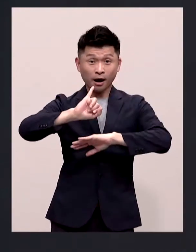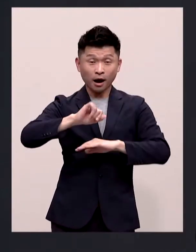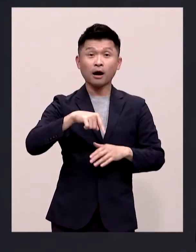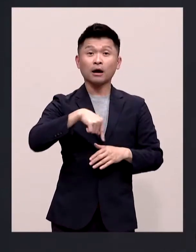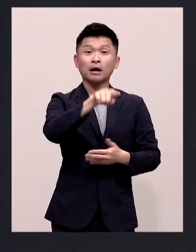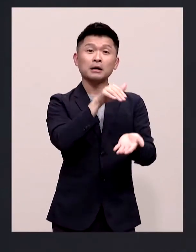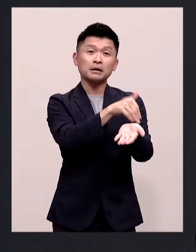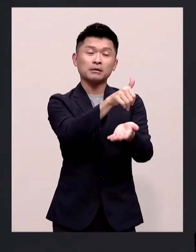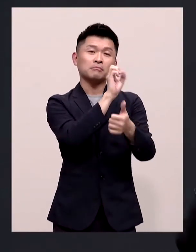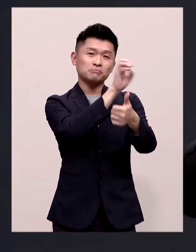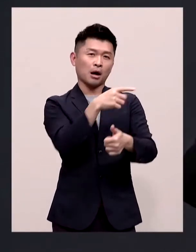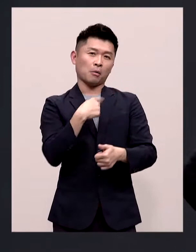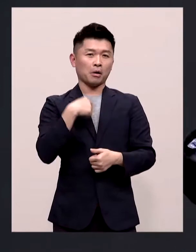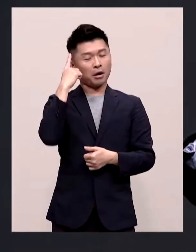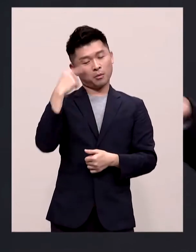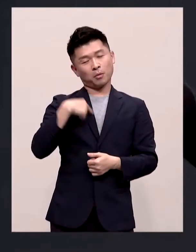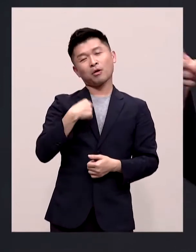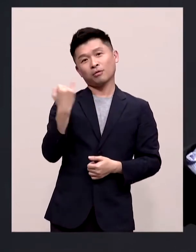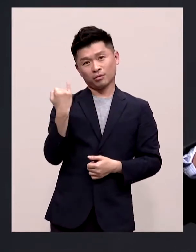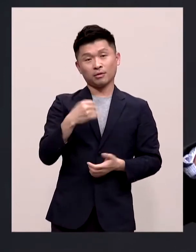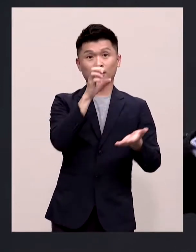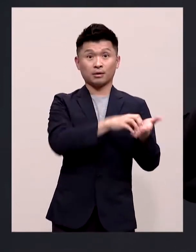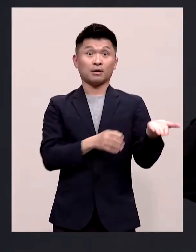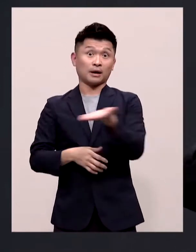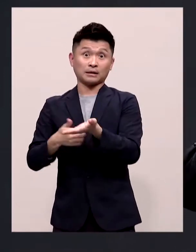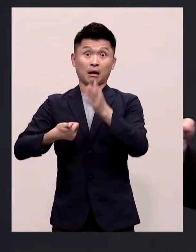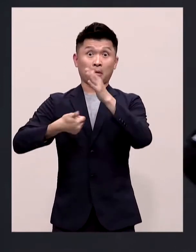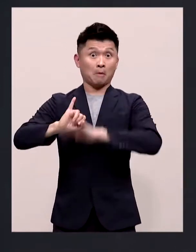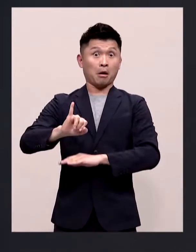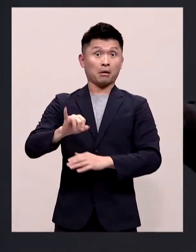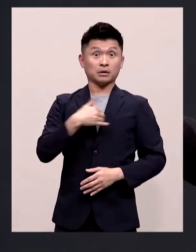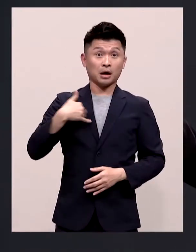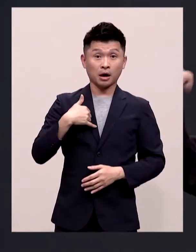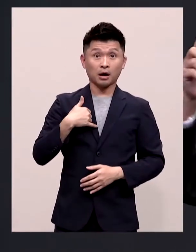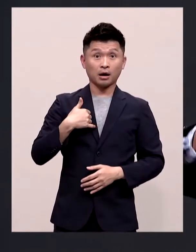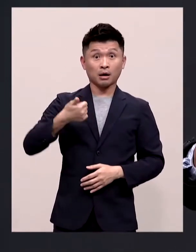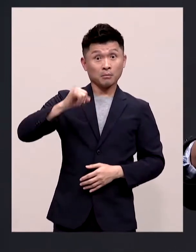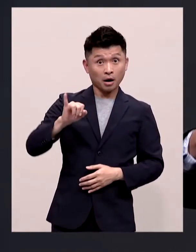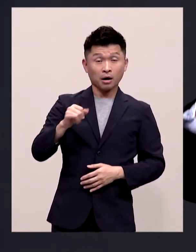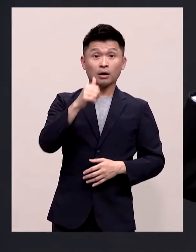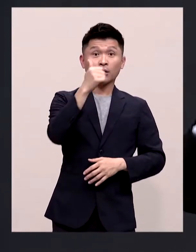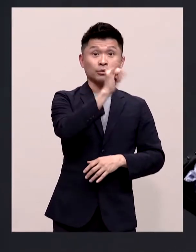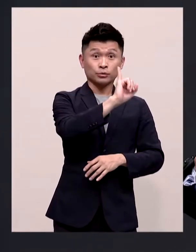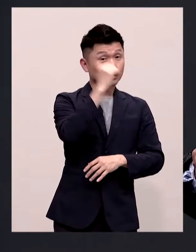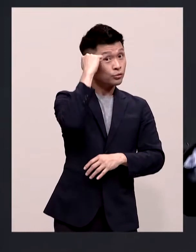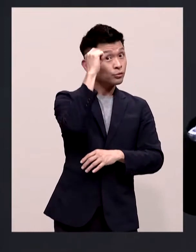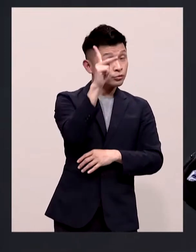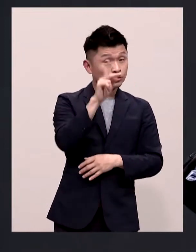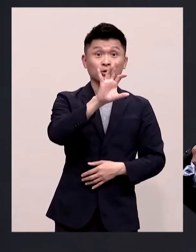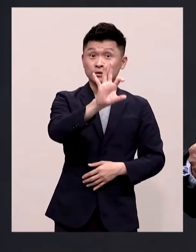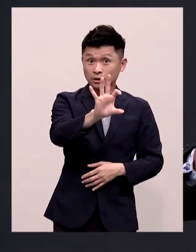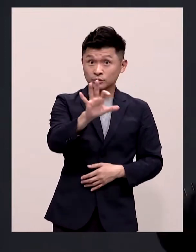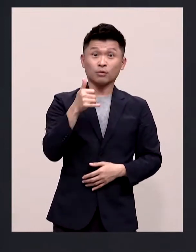說 我覺得我是女婦這樣就開證明來就變成女婦這個女婦人可以黑白中這個女婦宿舍女婦的便